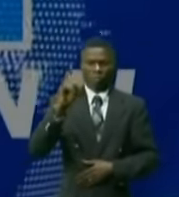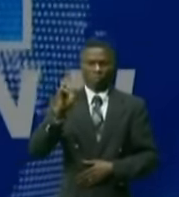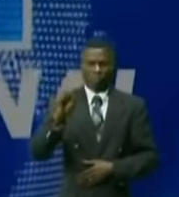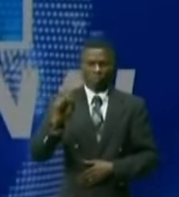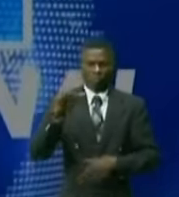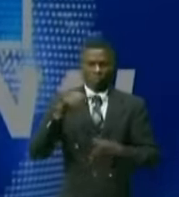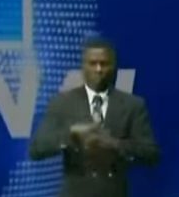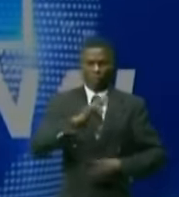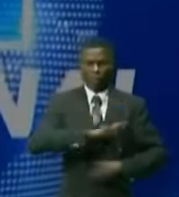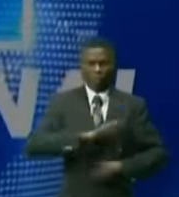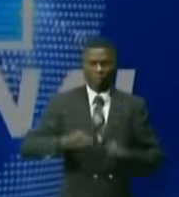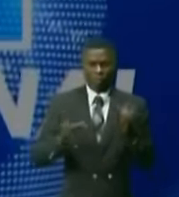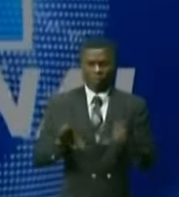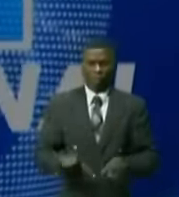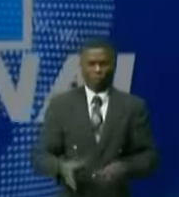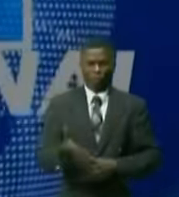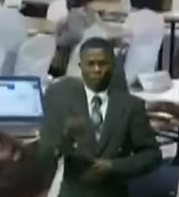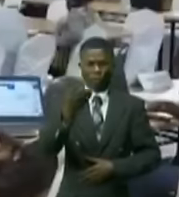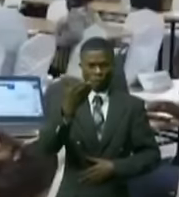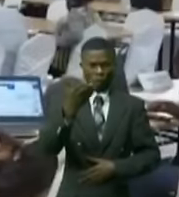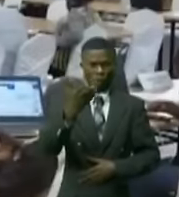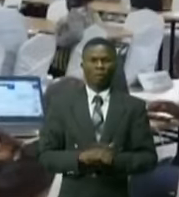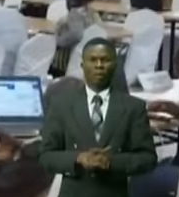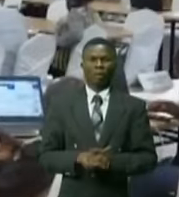du Congo, Rodé Panda, pour ce reportage.